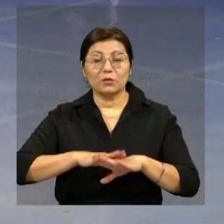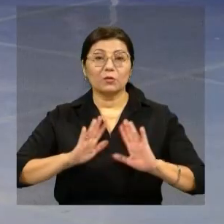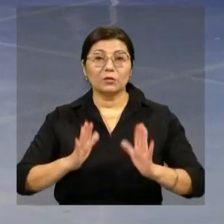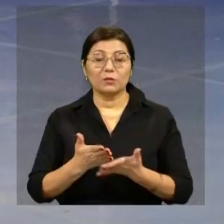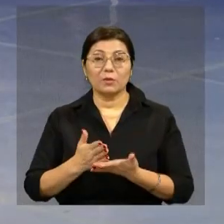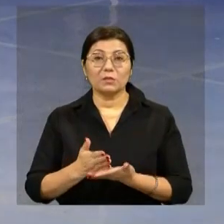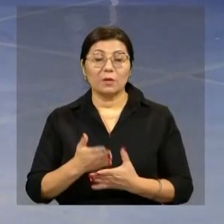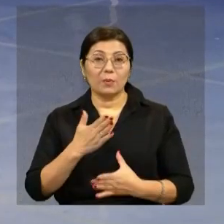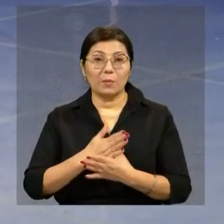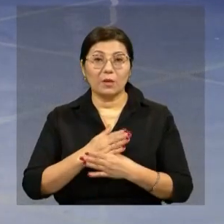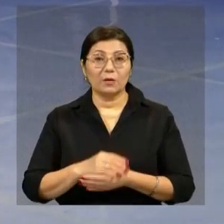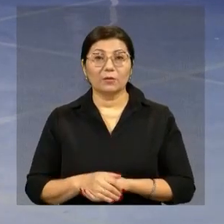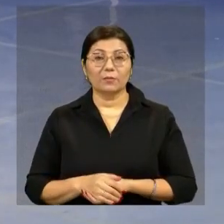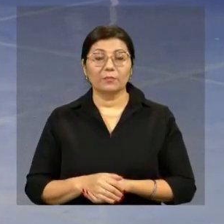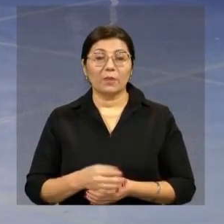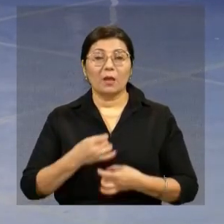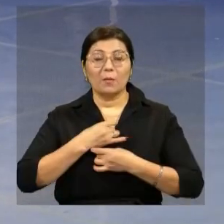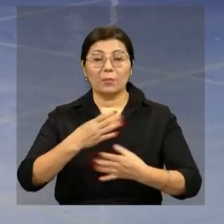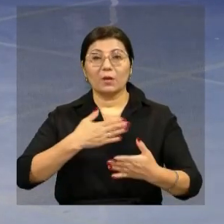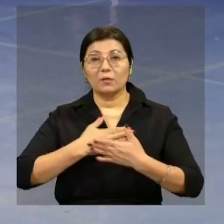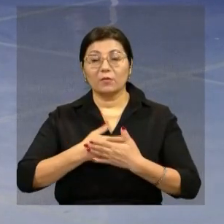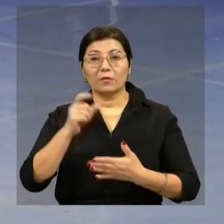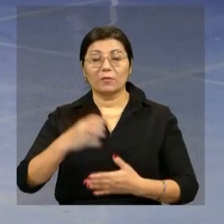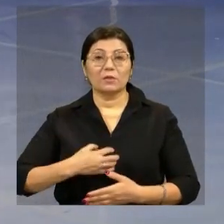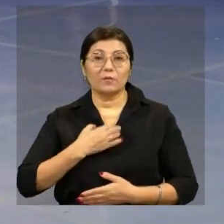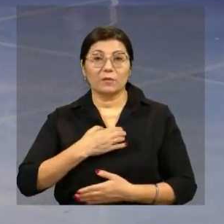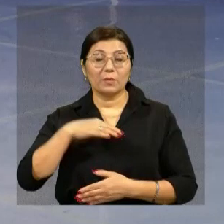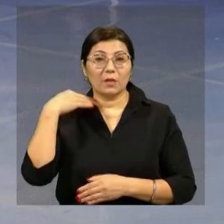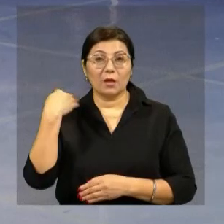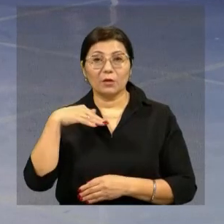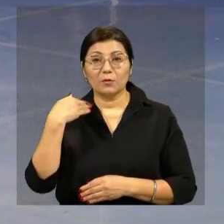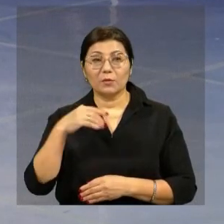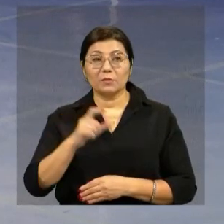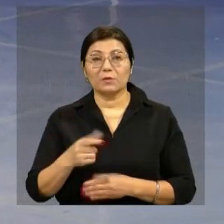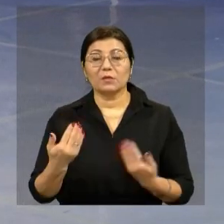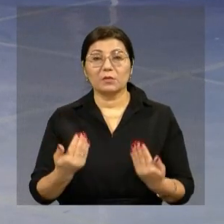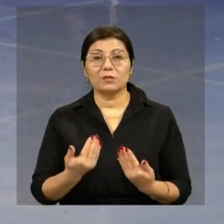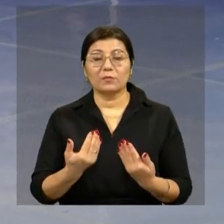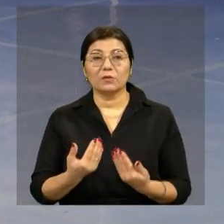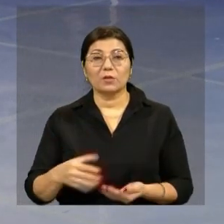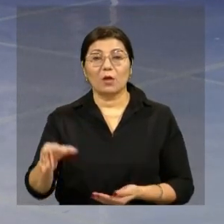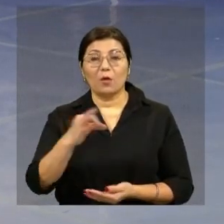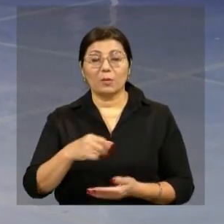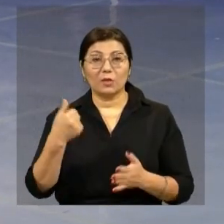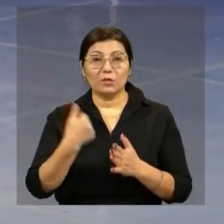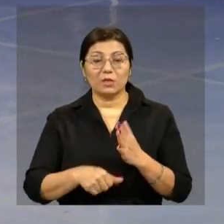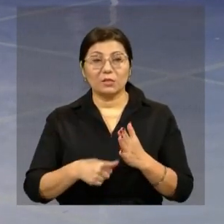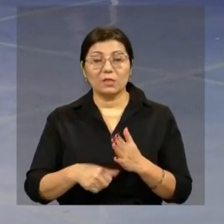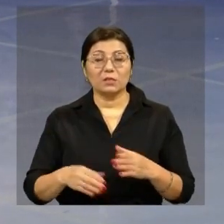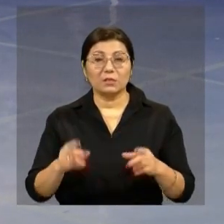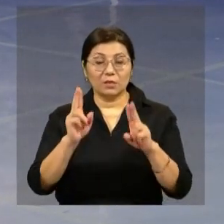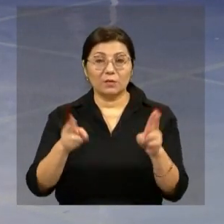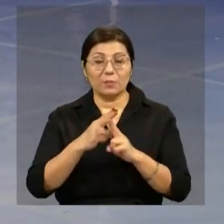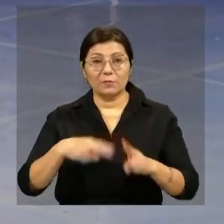ситуациях. Праздник волонтерства важный для ахтубинских добровольцев. На сегодня в регионе в более чем 160 клубах задействованы